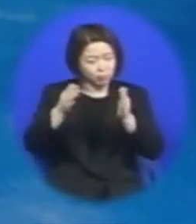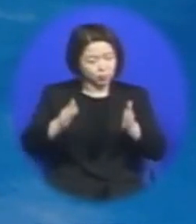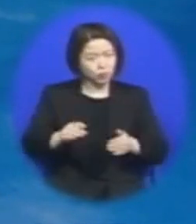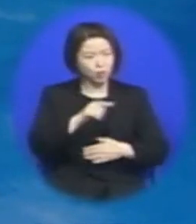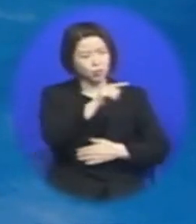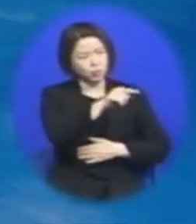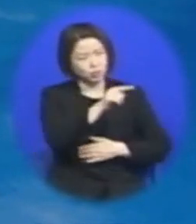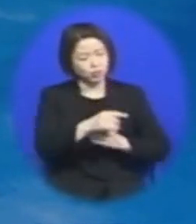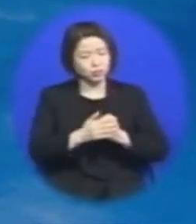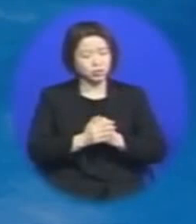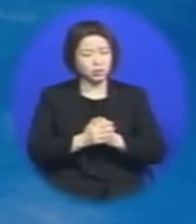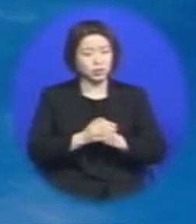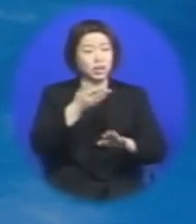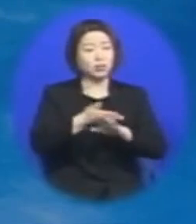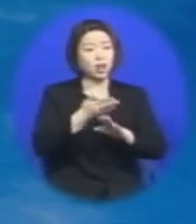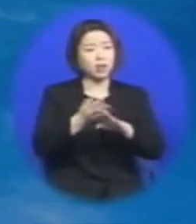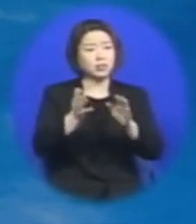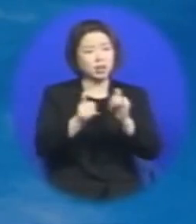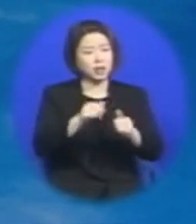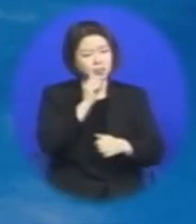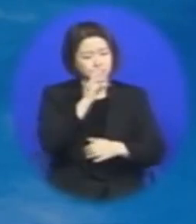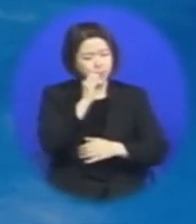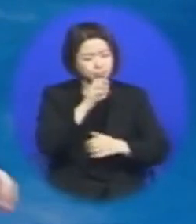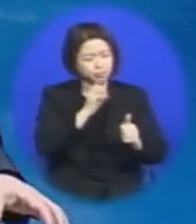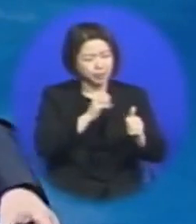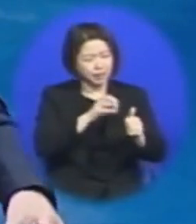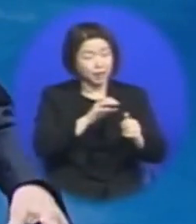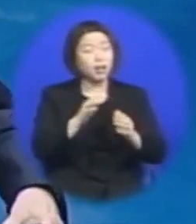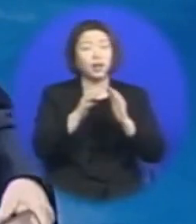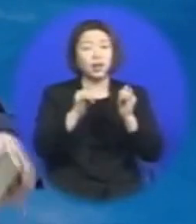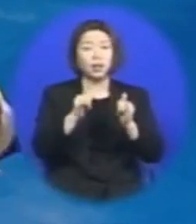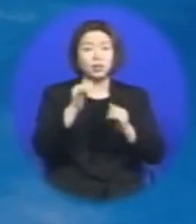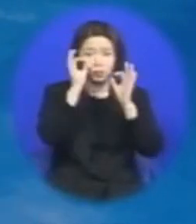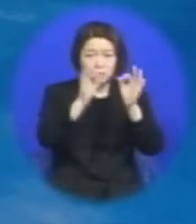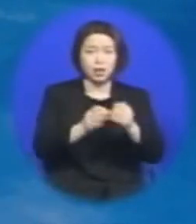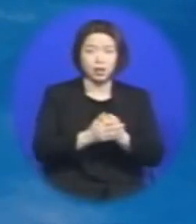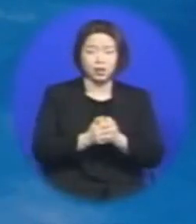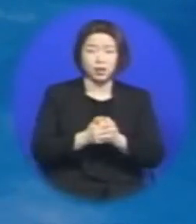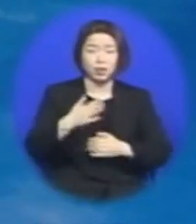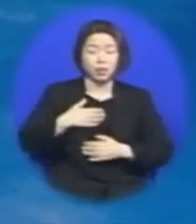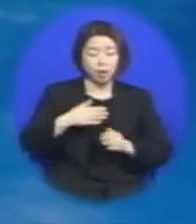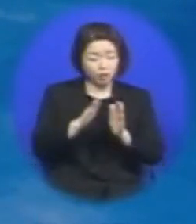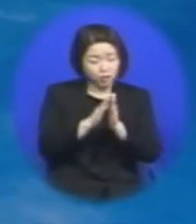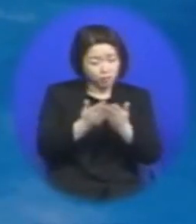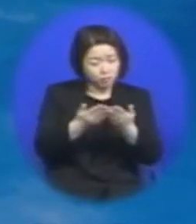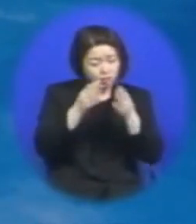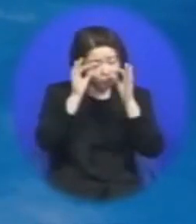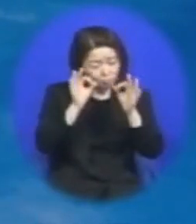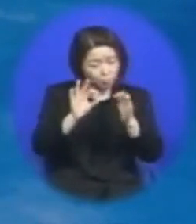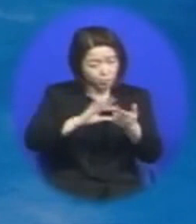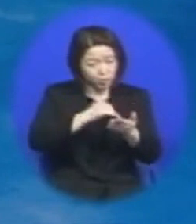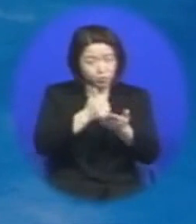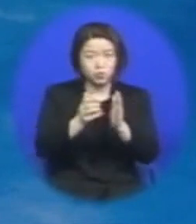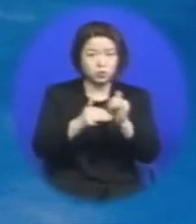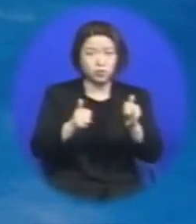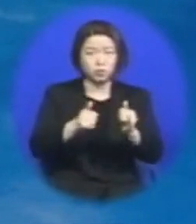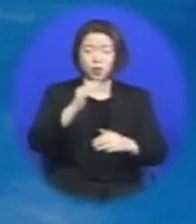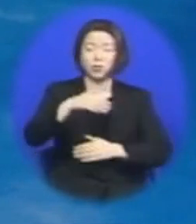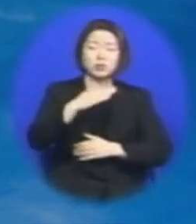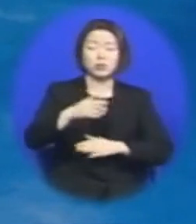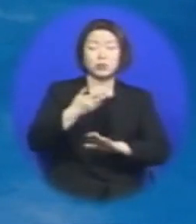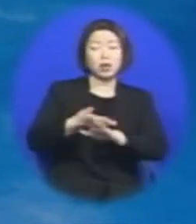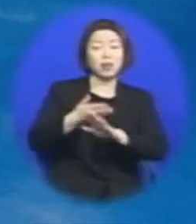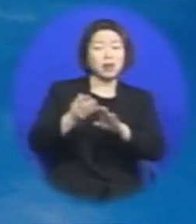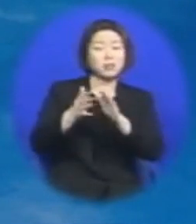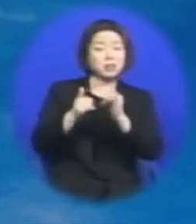여러 번 남의 말하는 걸 들었습니다 내가이 성경이 책에서 본 그리스도인은 절대로 남의 말할